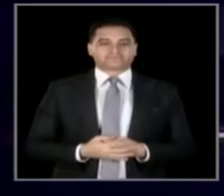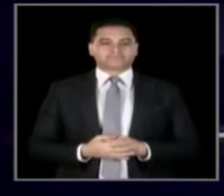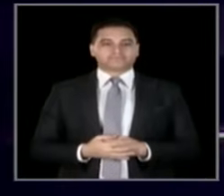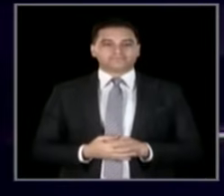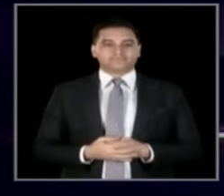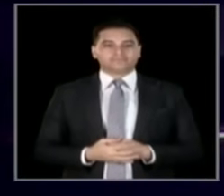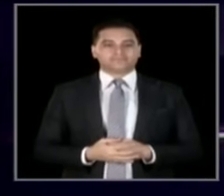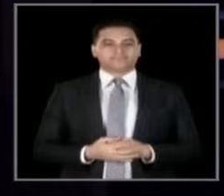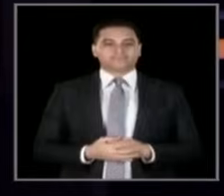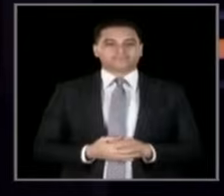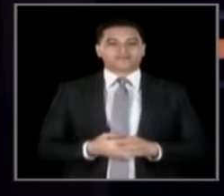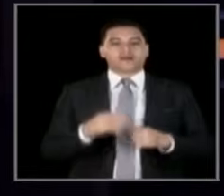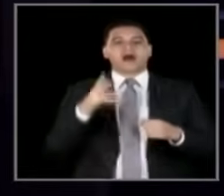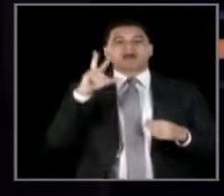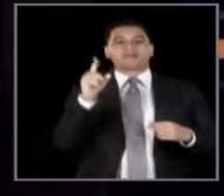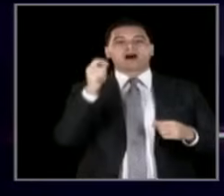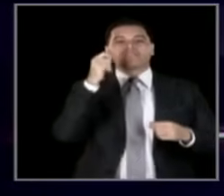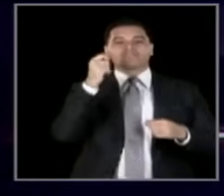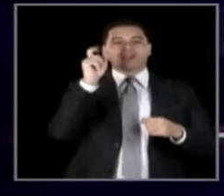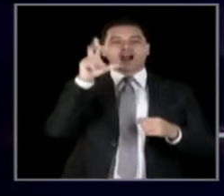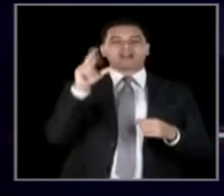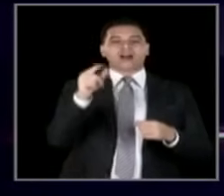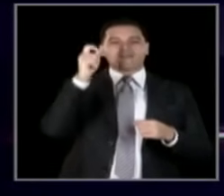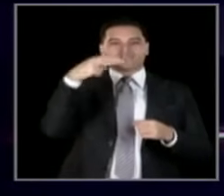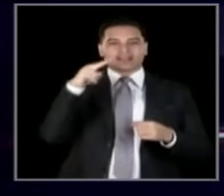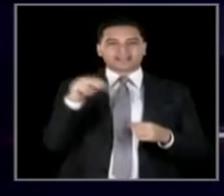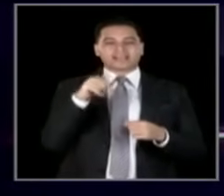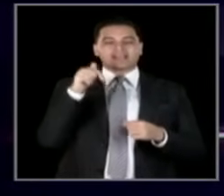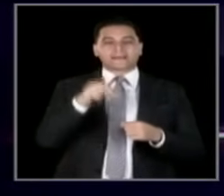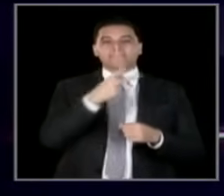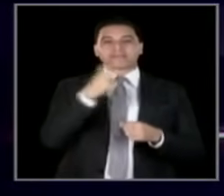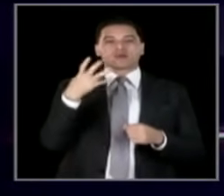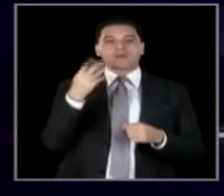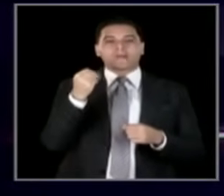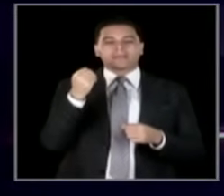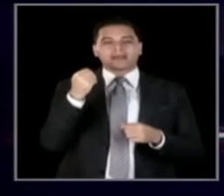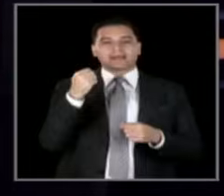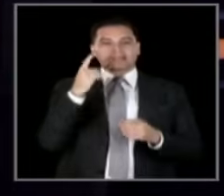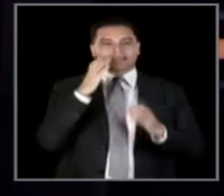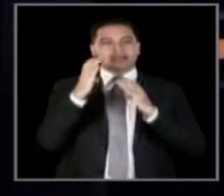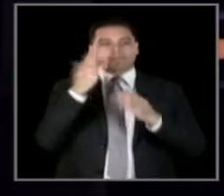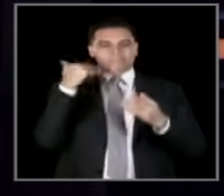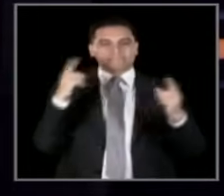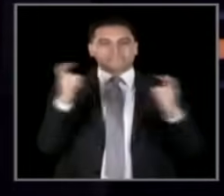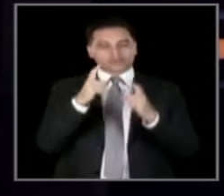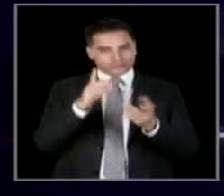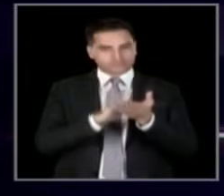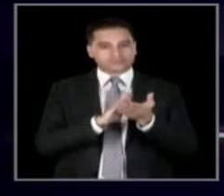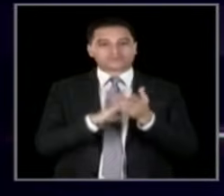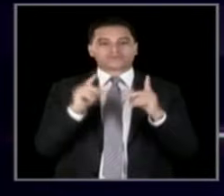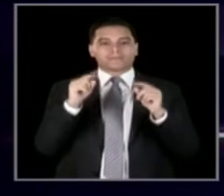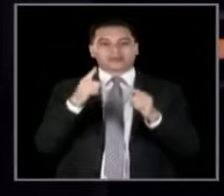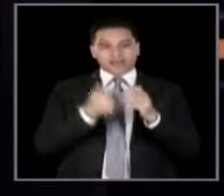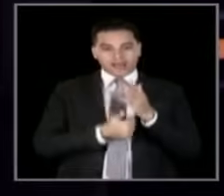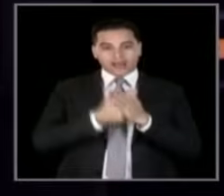الرفع الرسمية الحمد لله على السلامة. سلام. 240 نقطة الماتش اللي فات تألقتوا. الحمد لله.